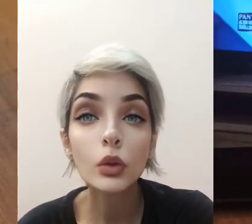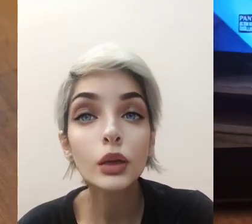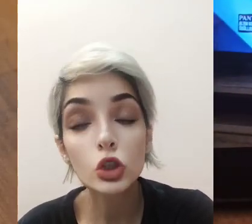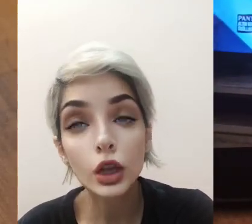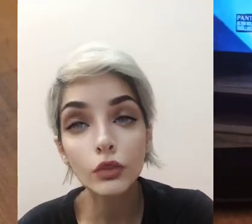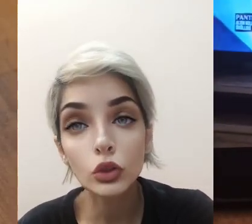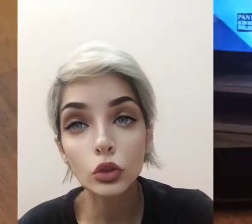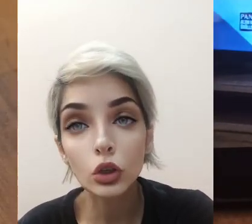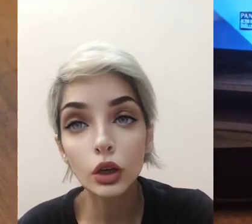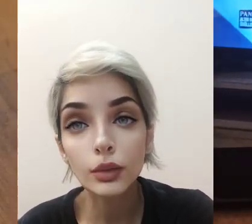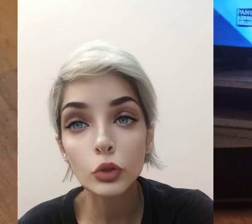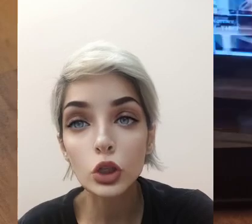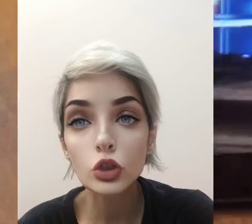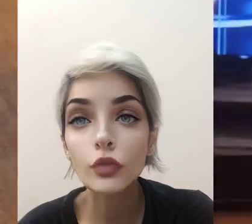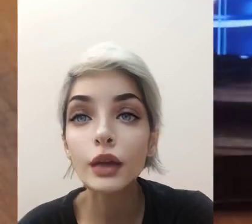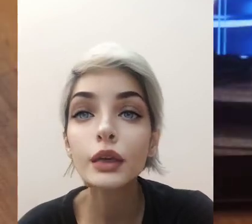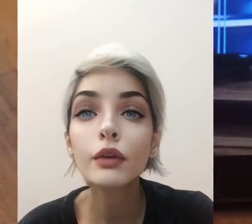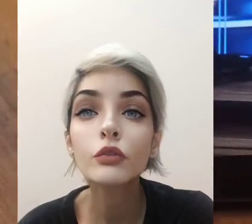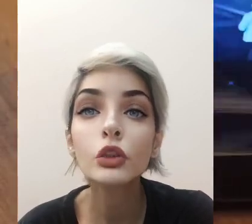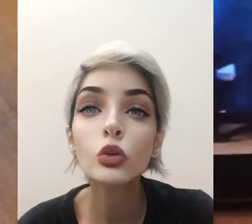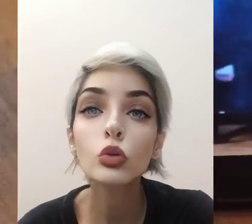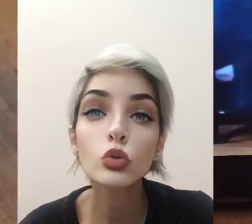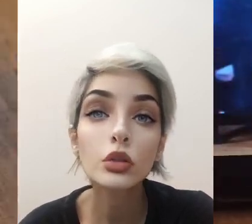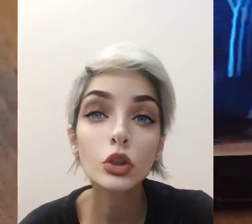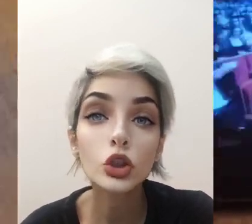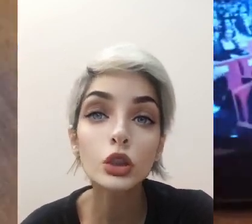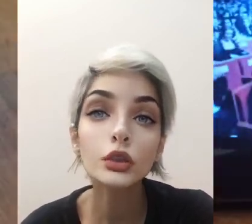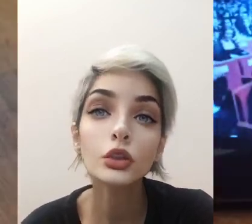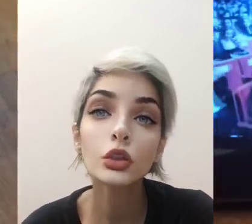این به بعد بیشتر ویدیو خواهم گذاشت و اگر ویدیو رو